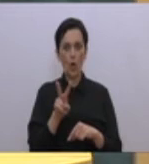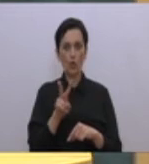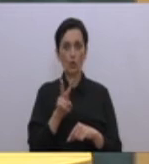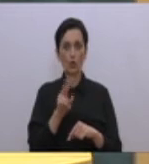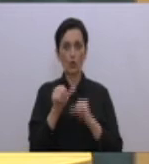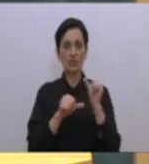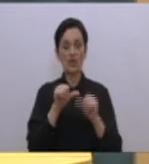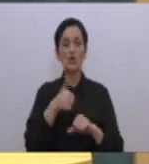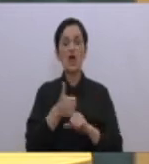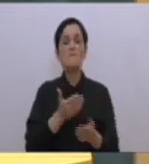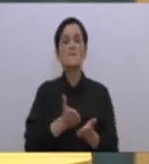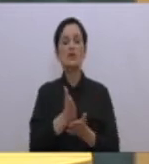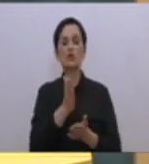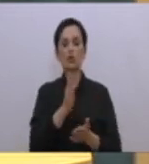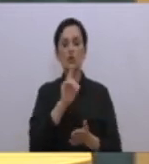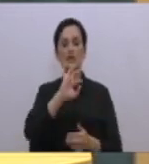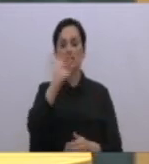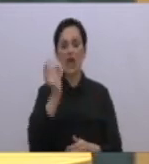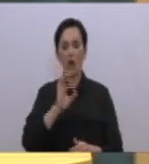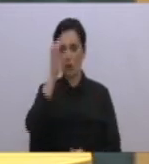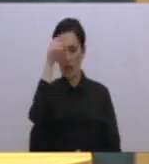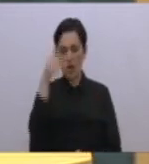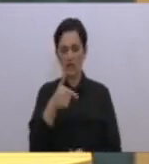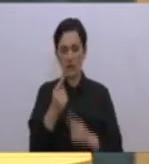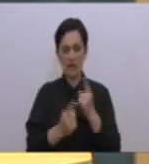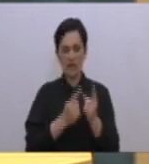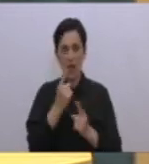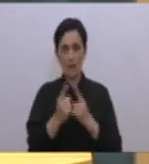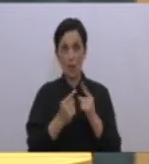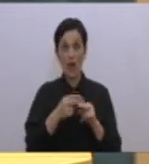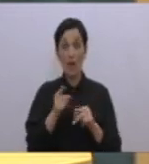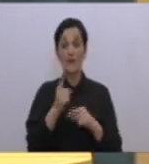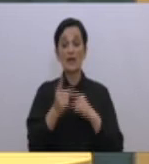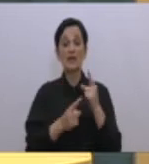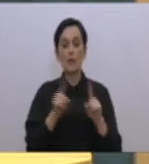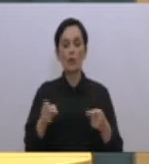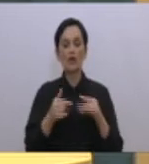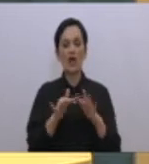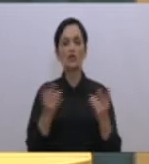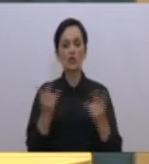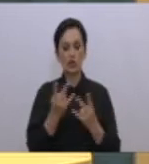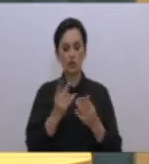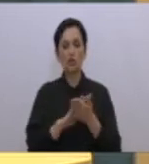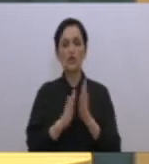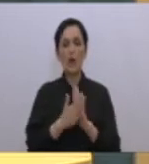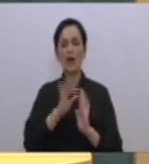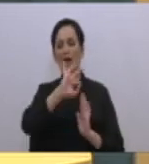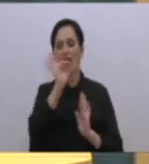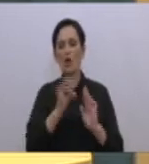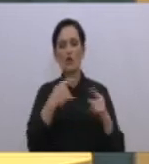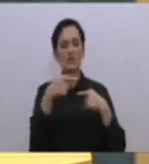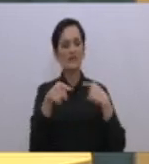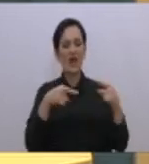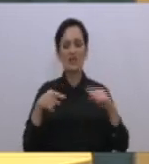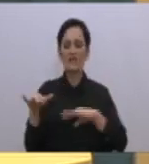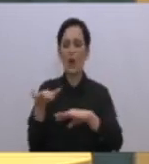2022 წელს პრიორიტეტს წარმოადგენს სახელოვნებო განათლების რეფორმა. ამ რეფორმის განხორციელების საჭიროება განაპირობა ხელოვნების სხვადასხვა სფეროში